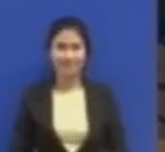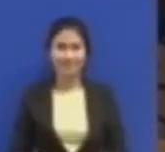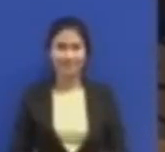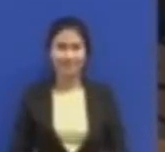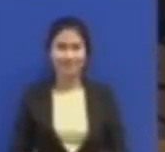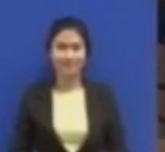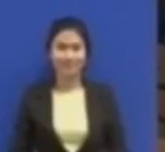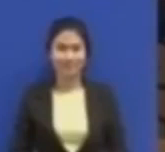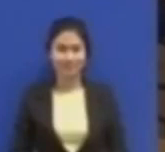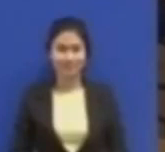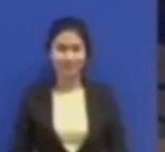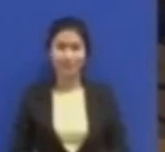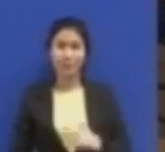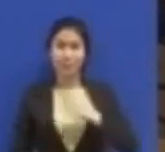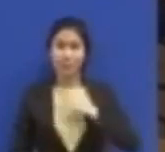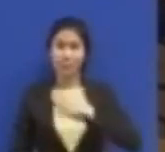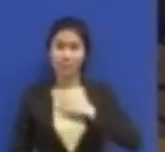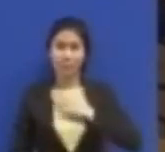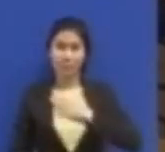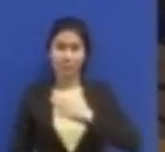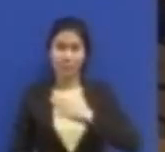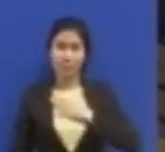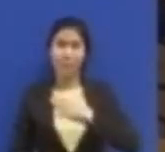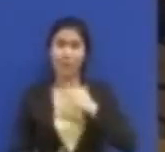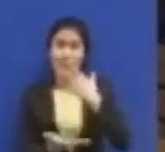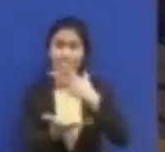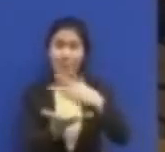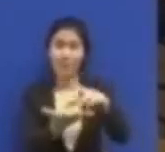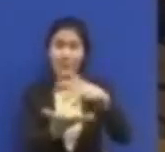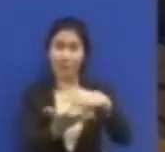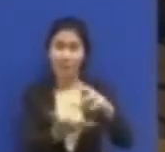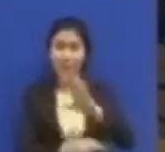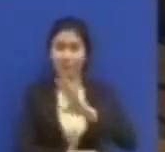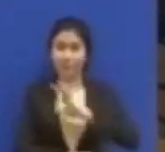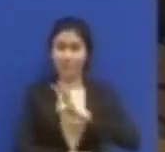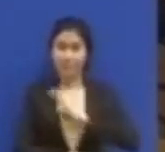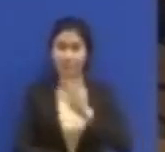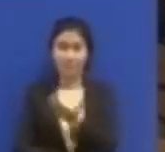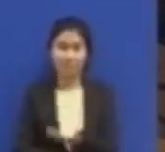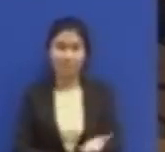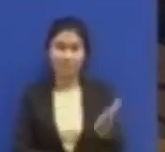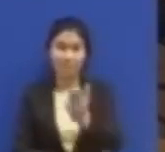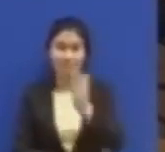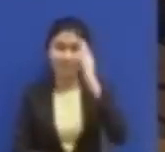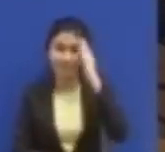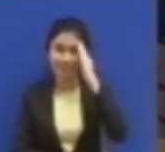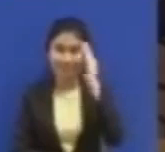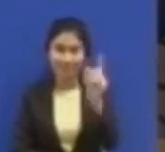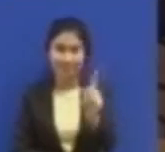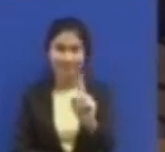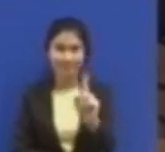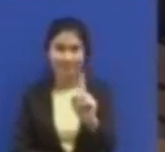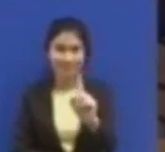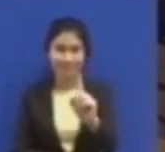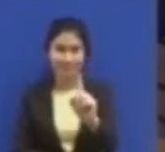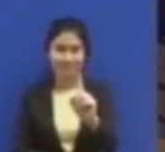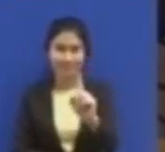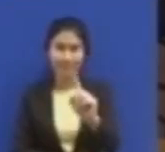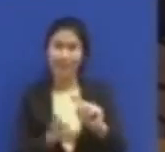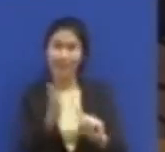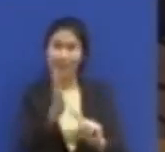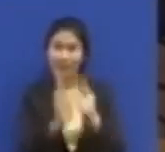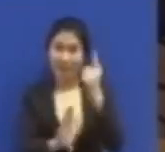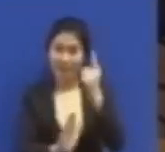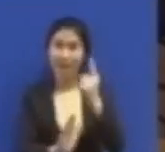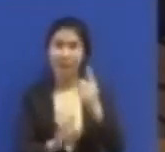ที่กระผมจะต้องกราบเรียนแจ้งต่อที่ประชุมอันดับแรกคือ